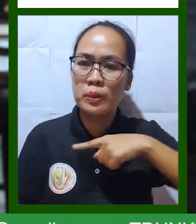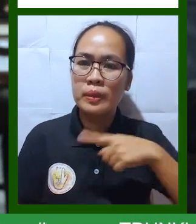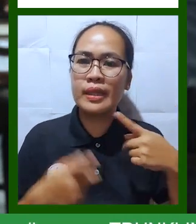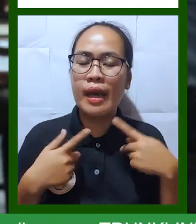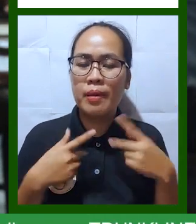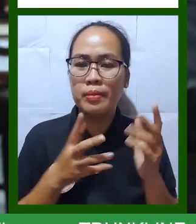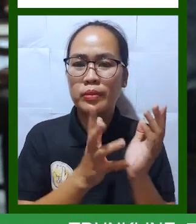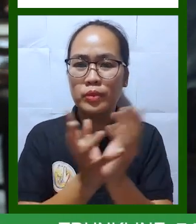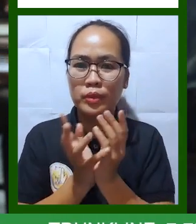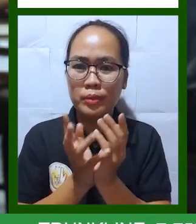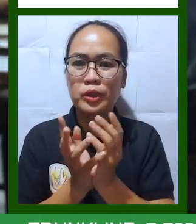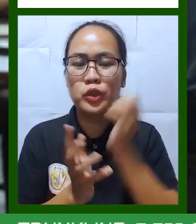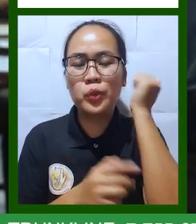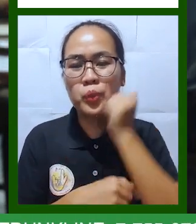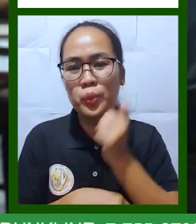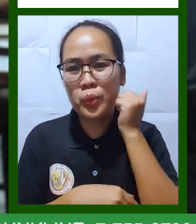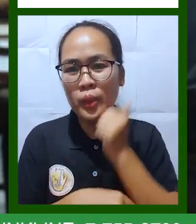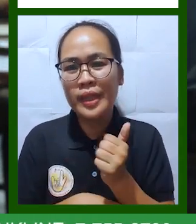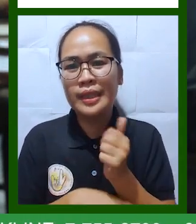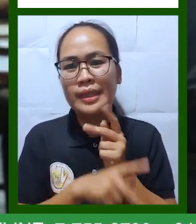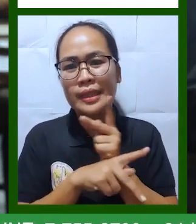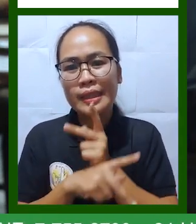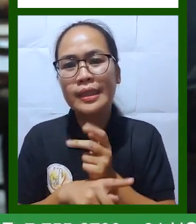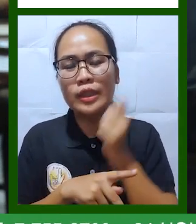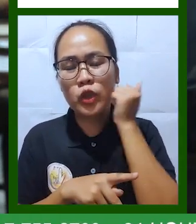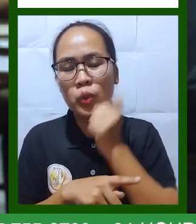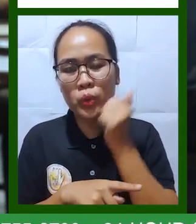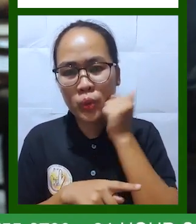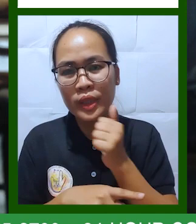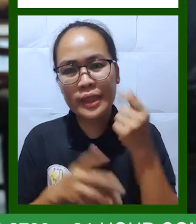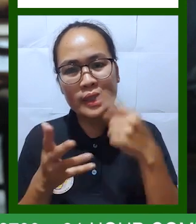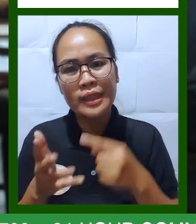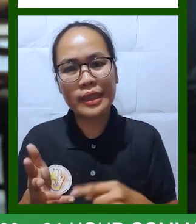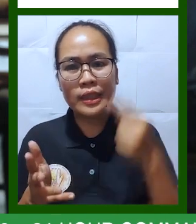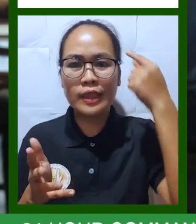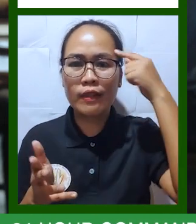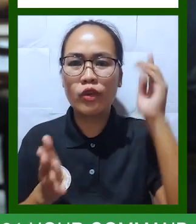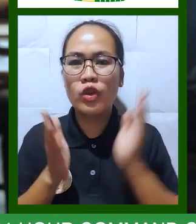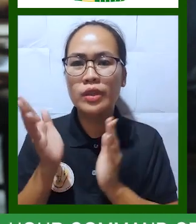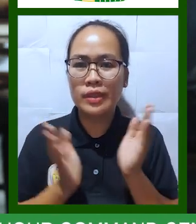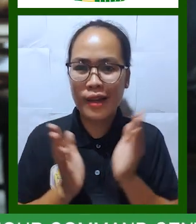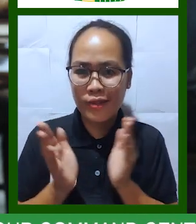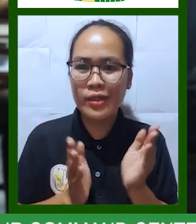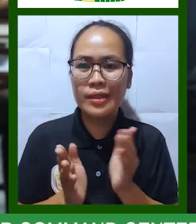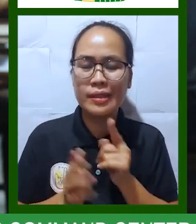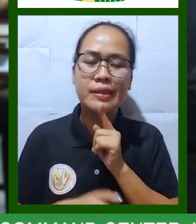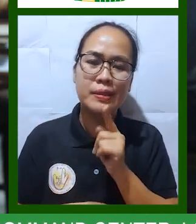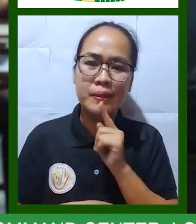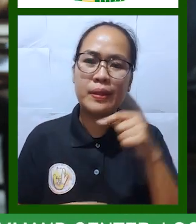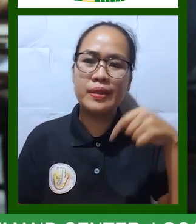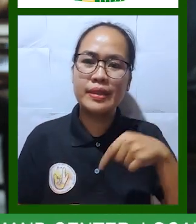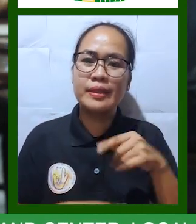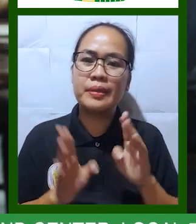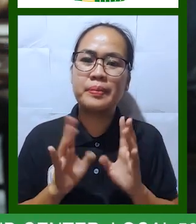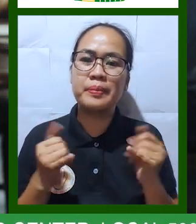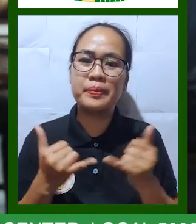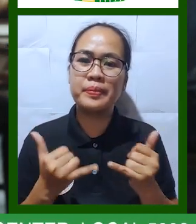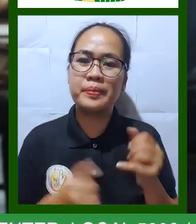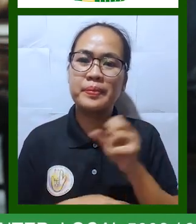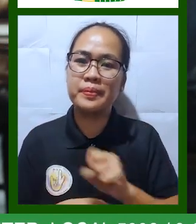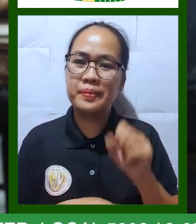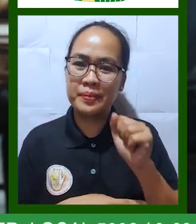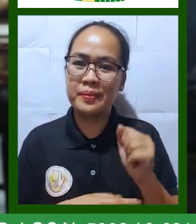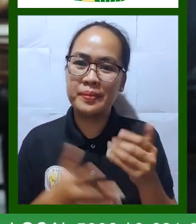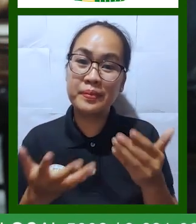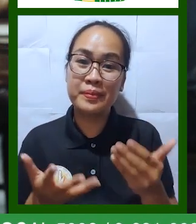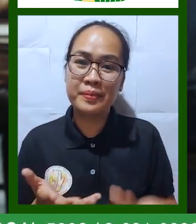po sa ating komunidad and always kumbaga keep us in check sa aming paghahatid po ng serbisyo dito po